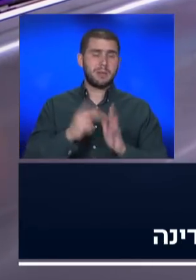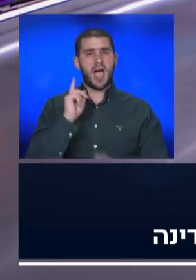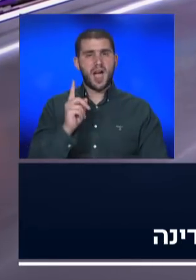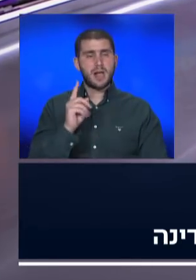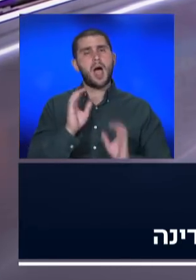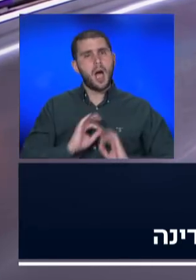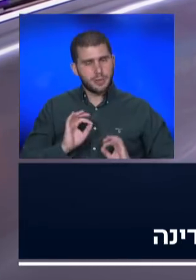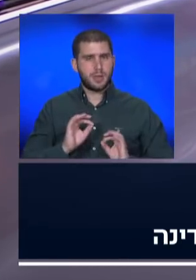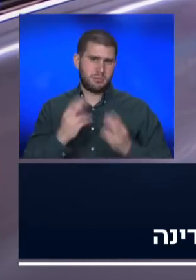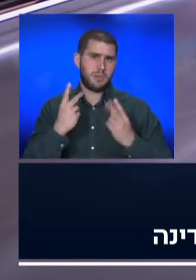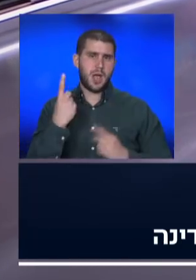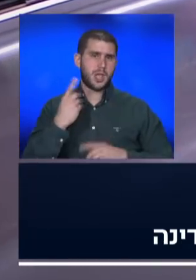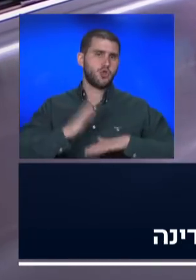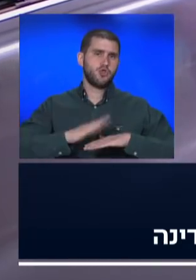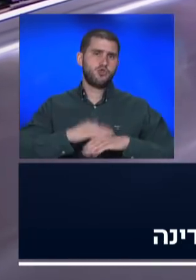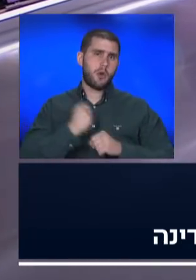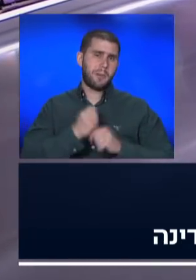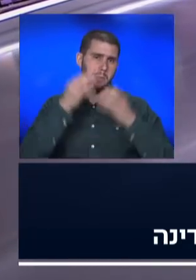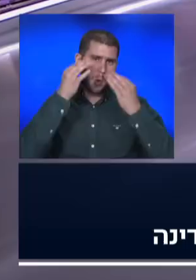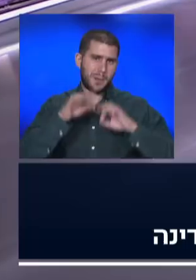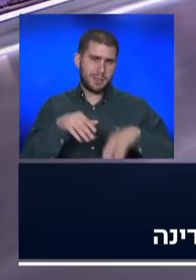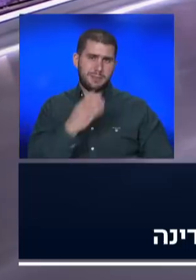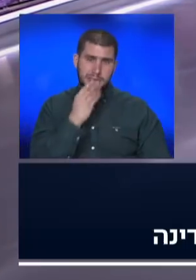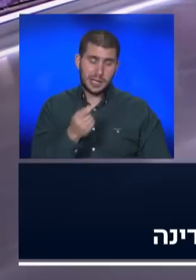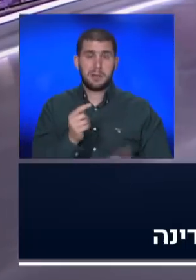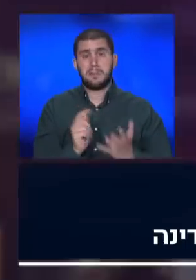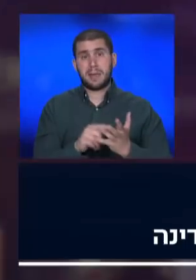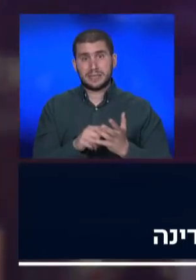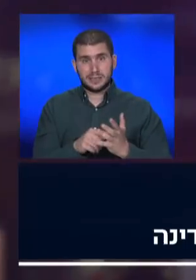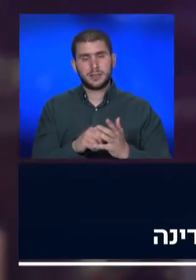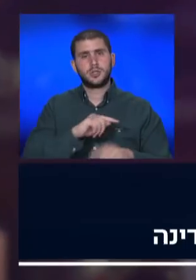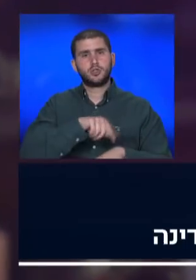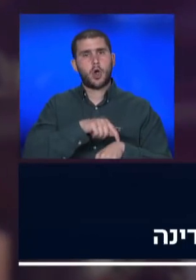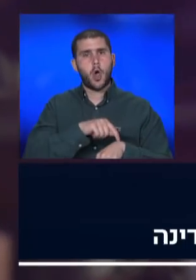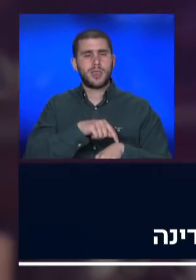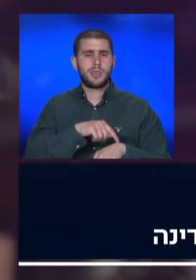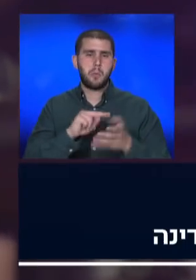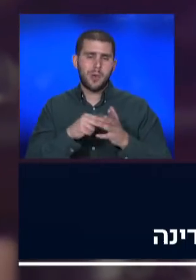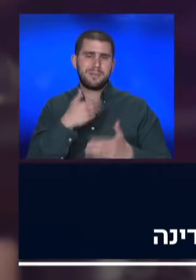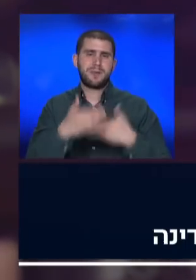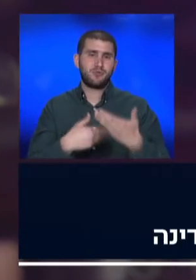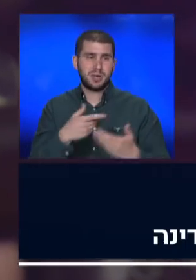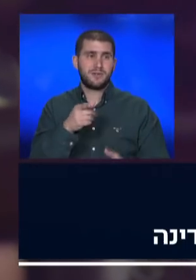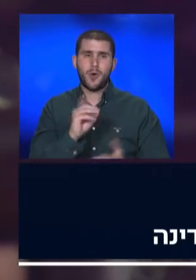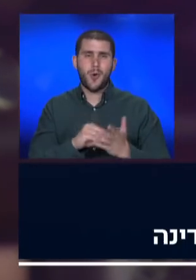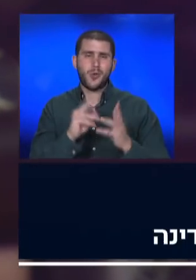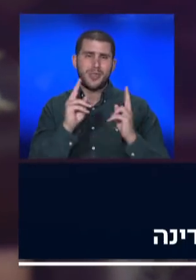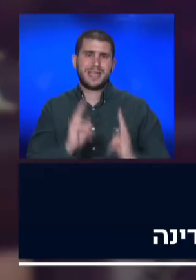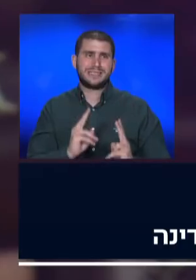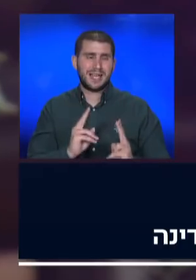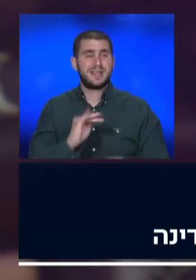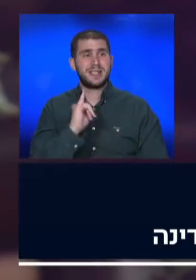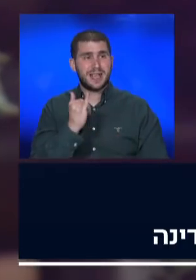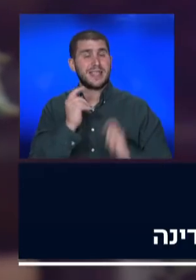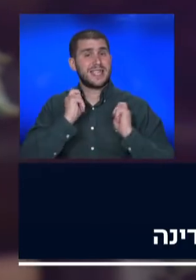הג'ובים המכובדים, ולכן, כאמור, השעון הפוליטי הזה נמשך, ואותו לא עצרו, וכן, הגישו את החתימות,